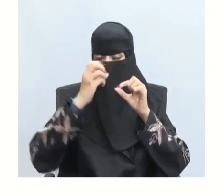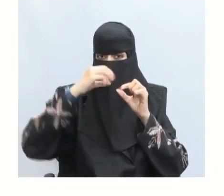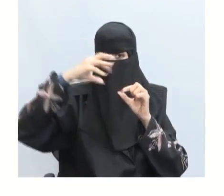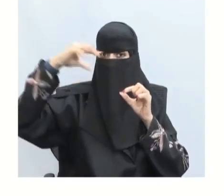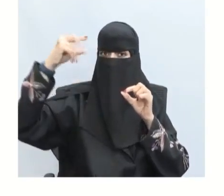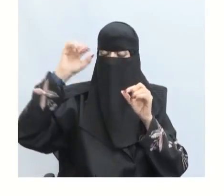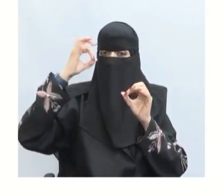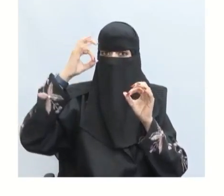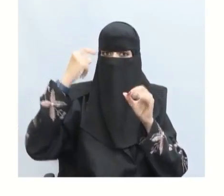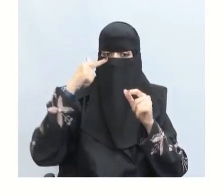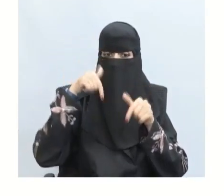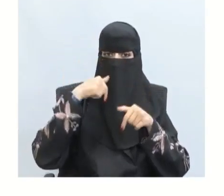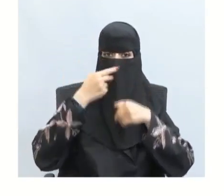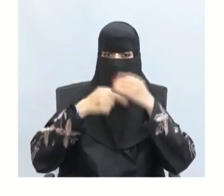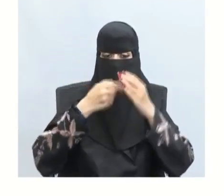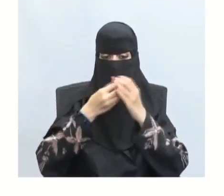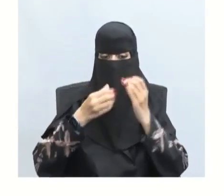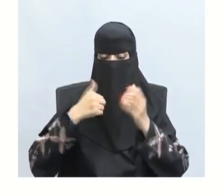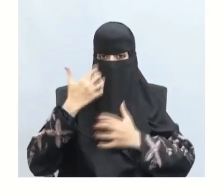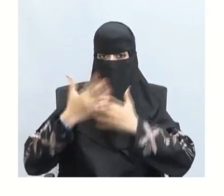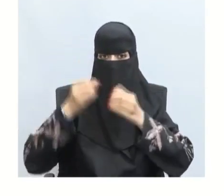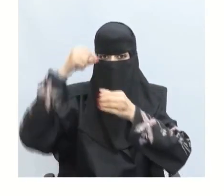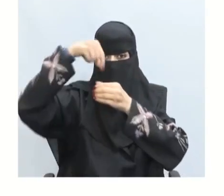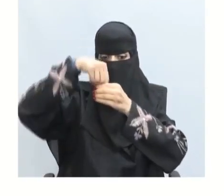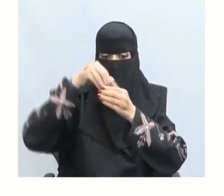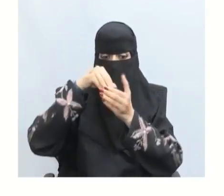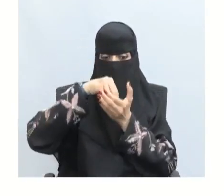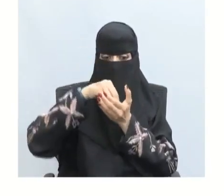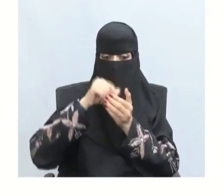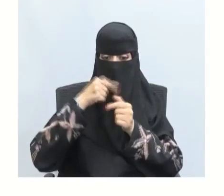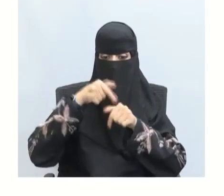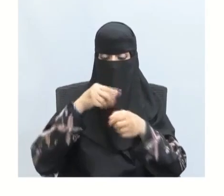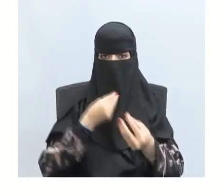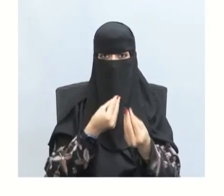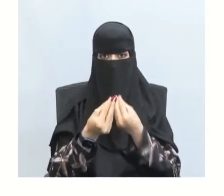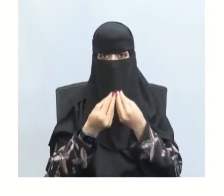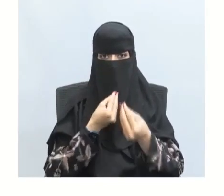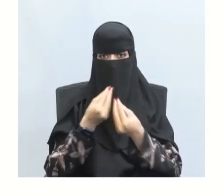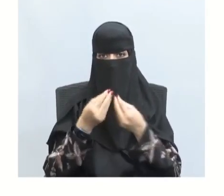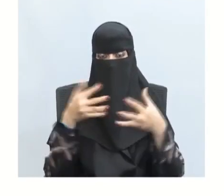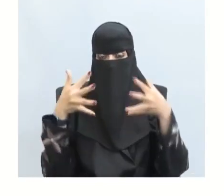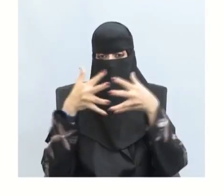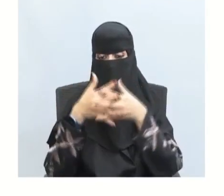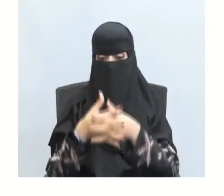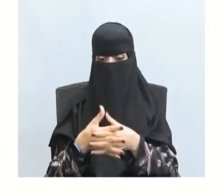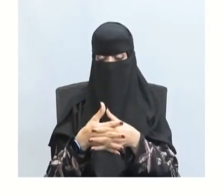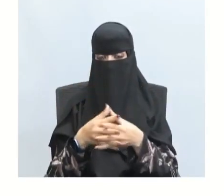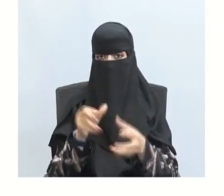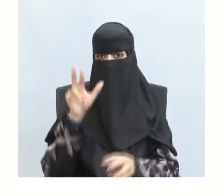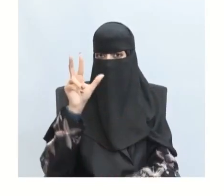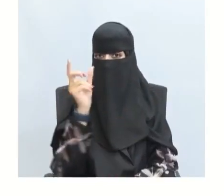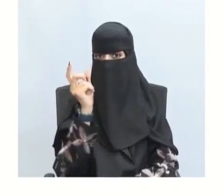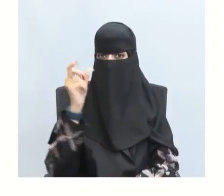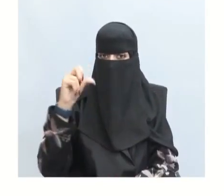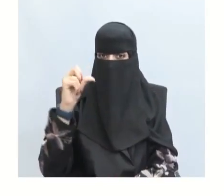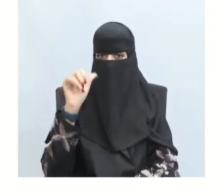متالق تتولد الطاقه احسنت في باطنه بواسطه تفاعلات